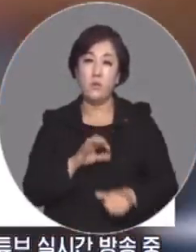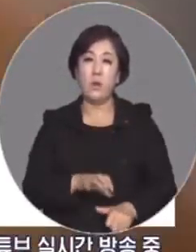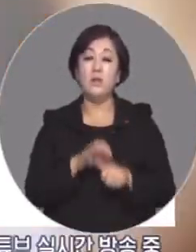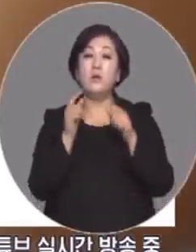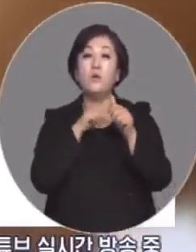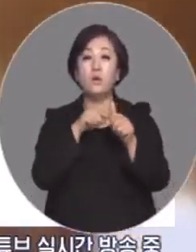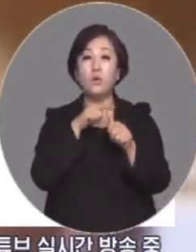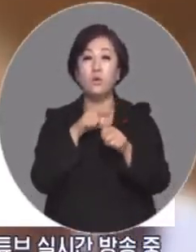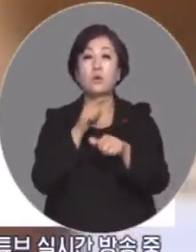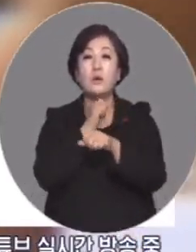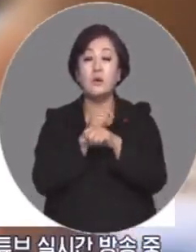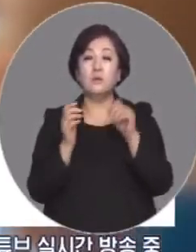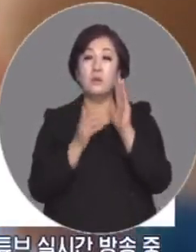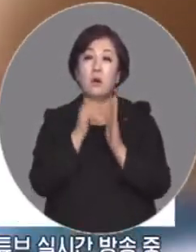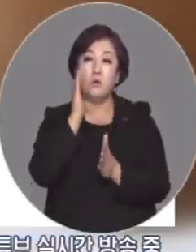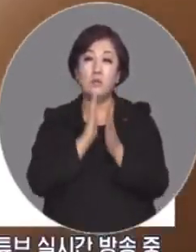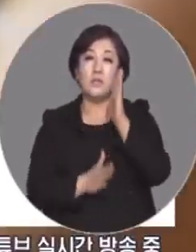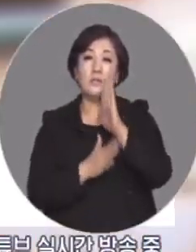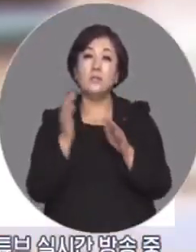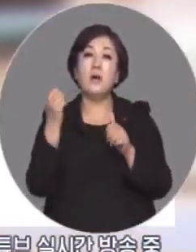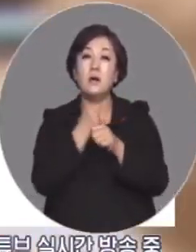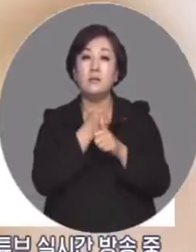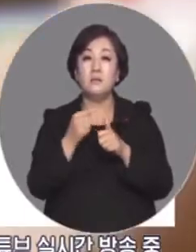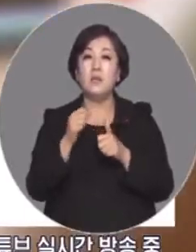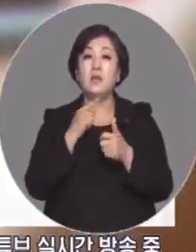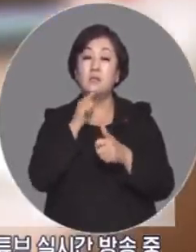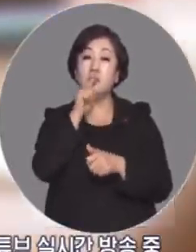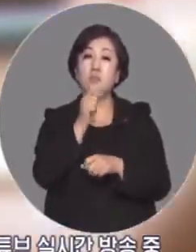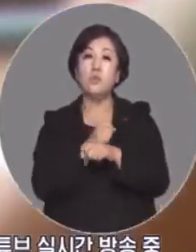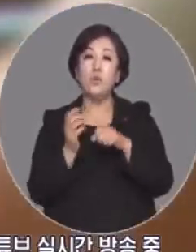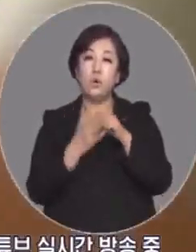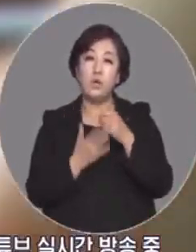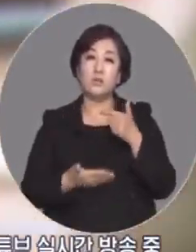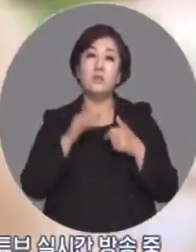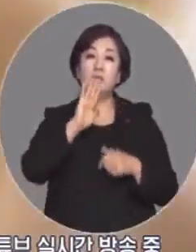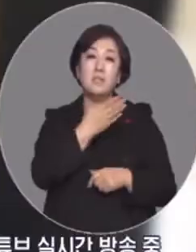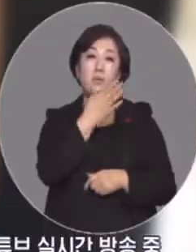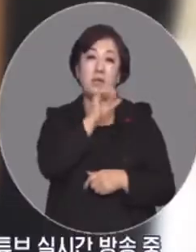교육합니다. 울산 지역의 아동학대 신고는 지난해 상반기